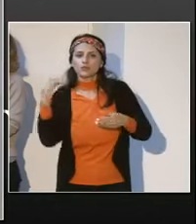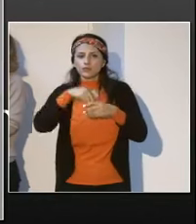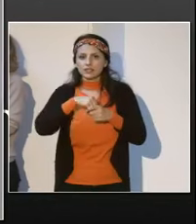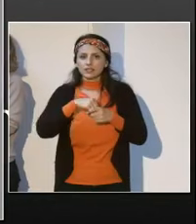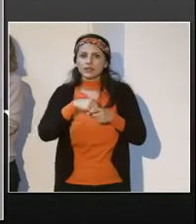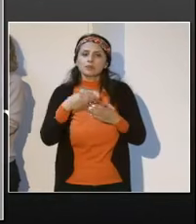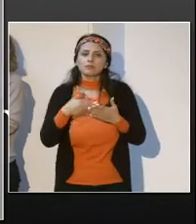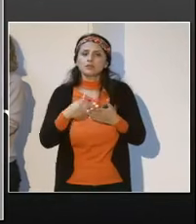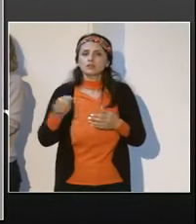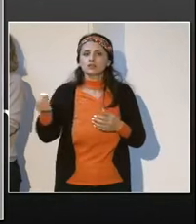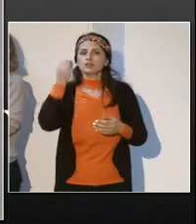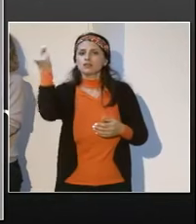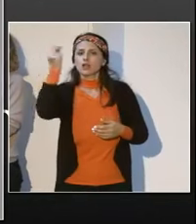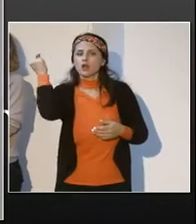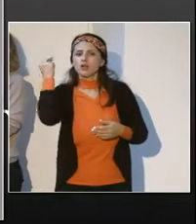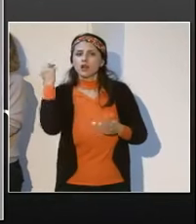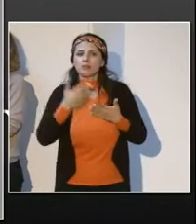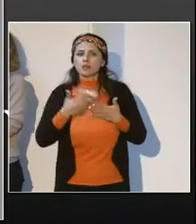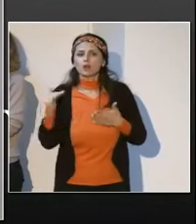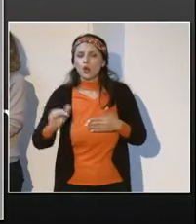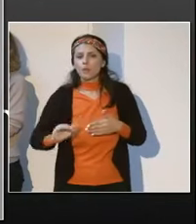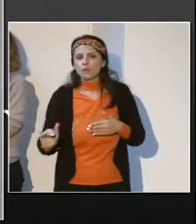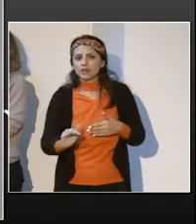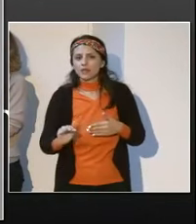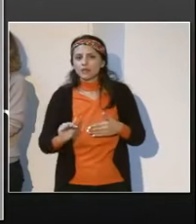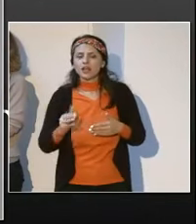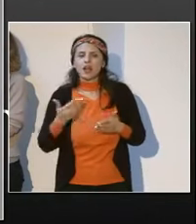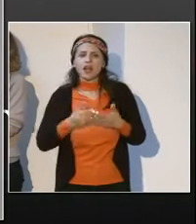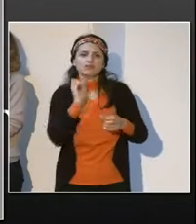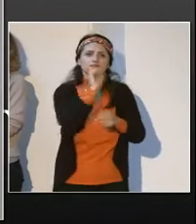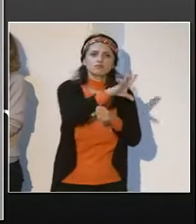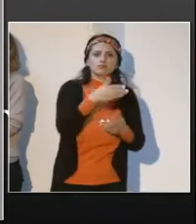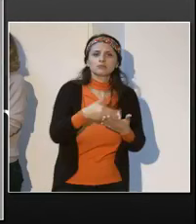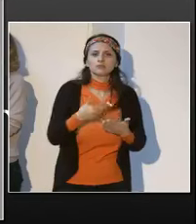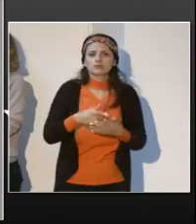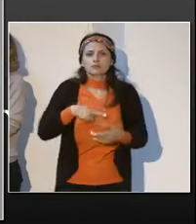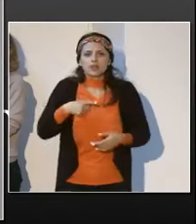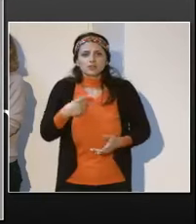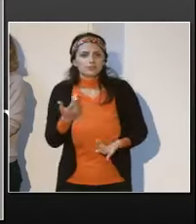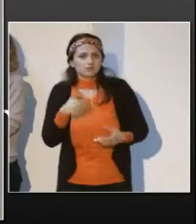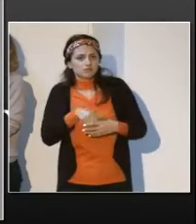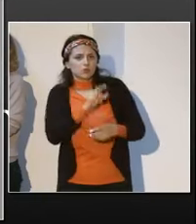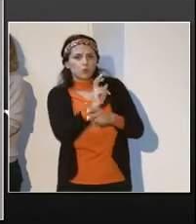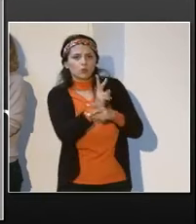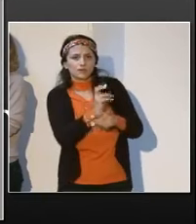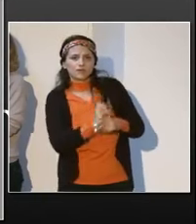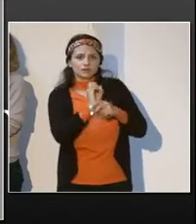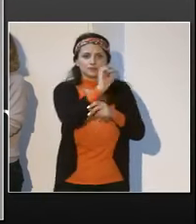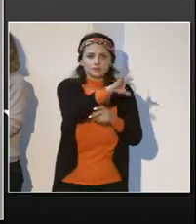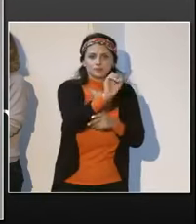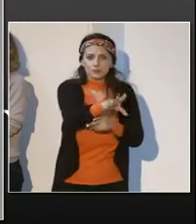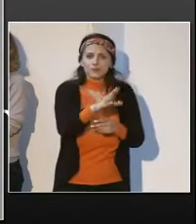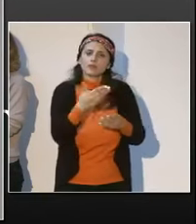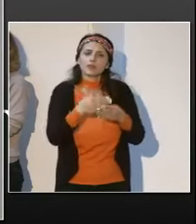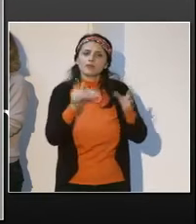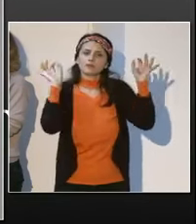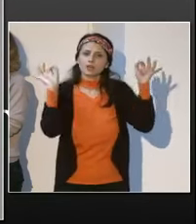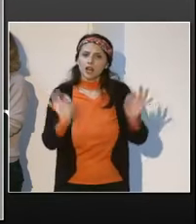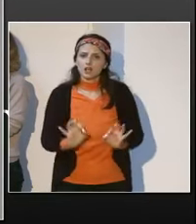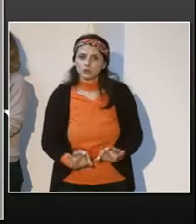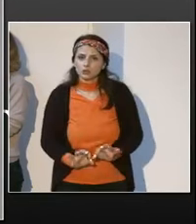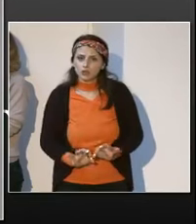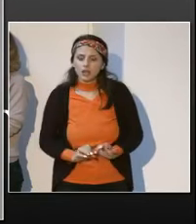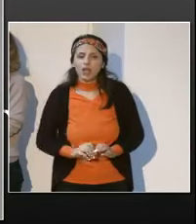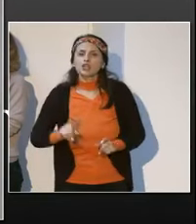serviciile destinate copiilor victime ale traficului de persoane mecanisme de sesizare a abuzurilor